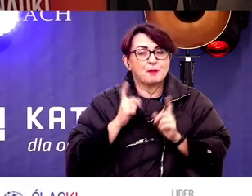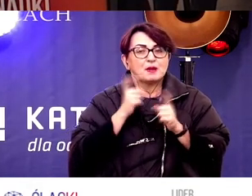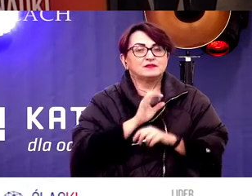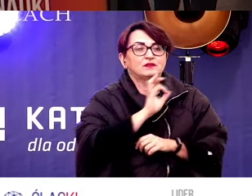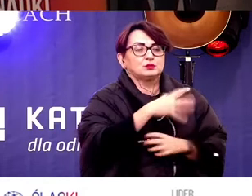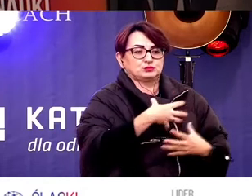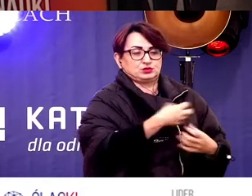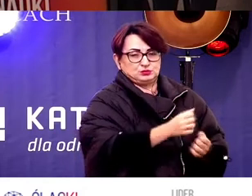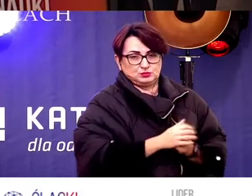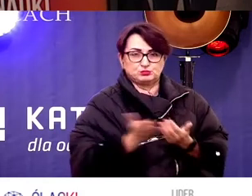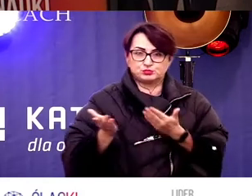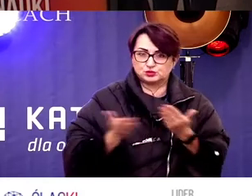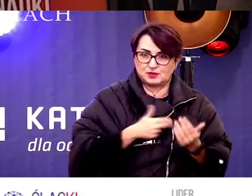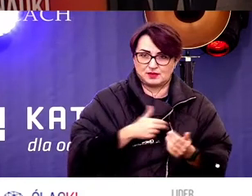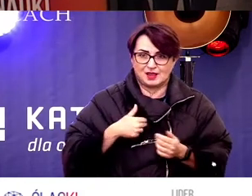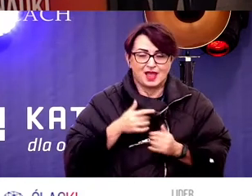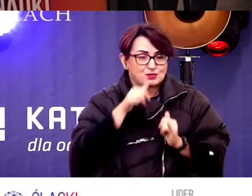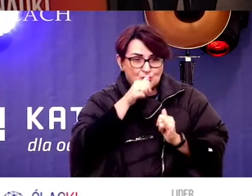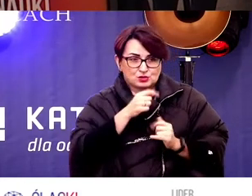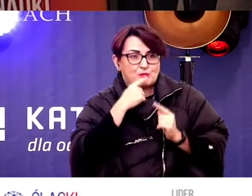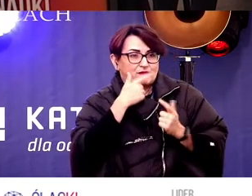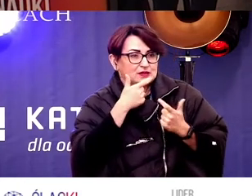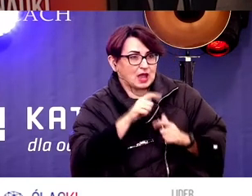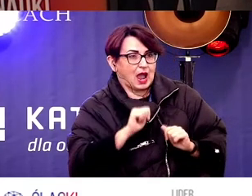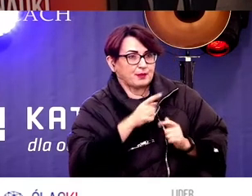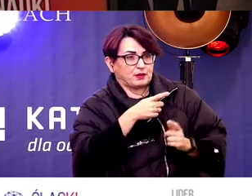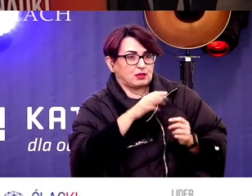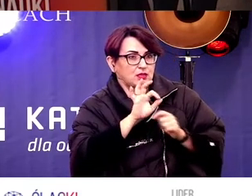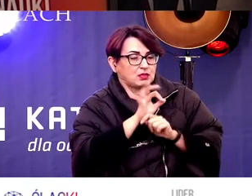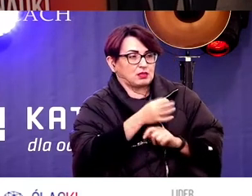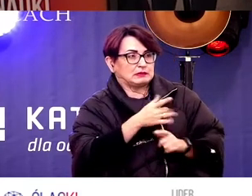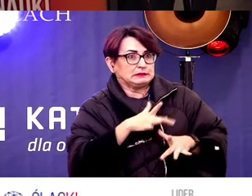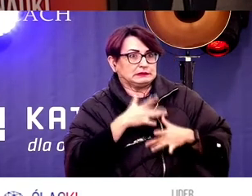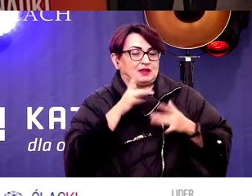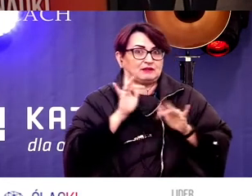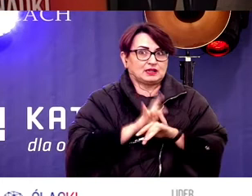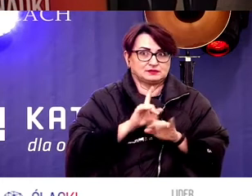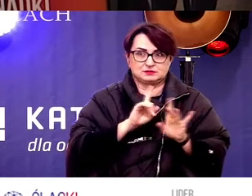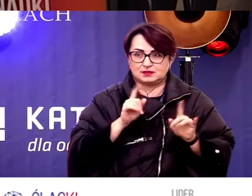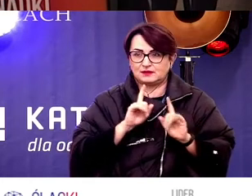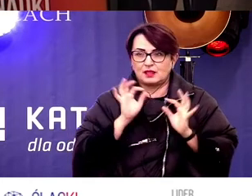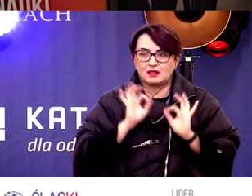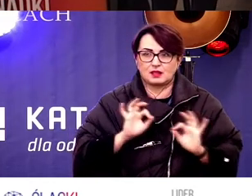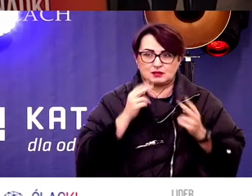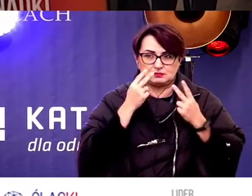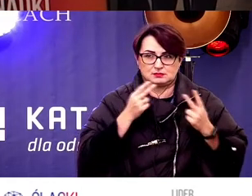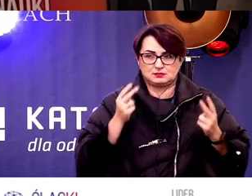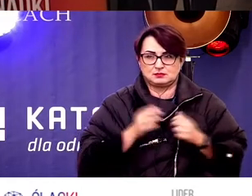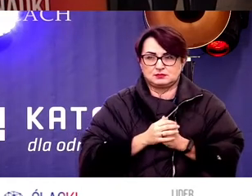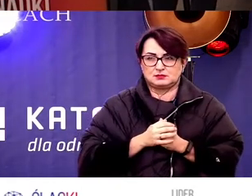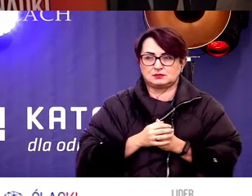przyjmujące. Nie możemy nic takiego powiedzieć, co w jakiś sposób mogłoby urazić osoby z państwa przyjmujące. przyjmującego.